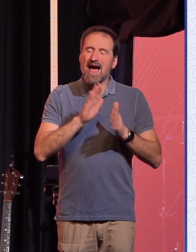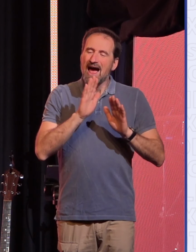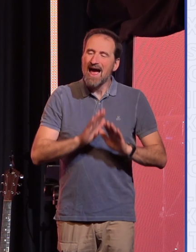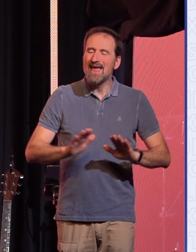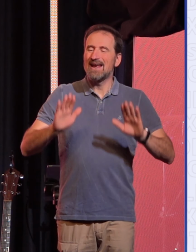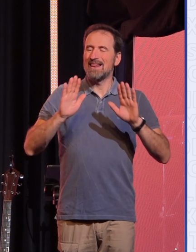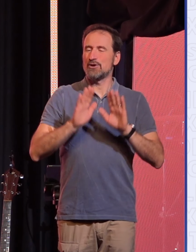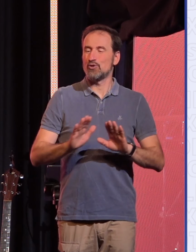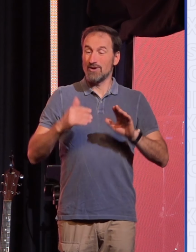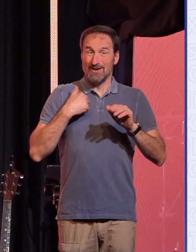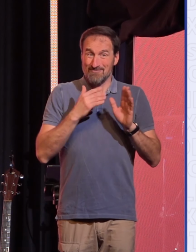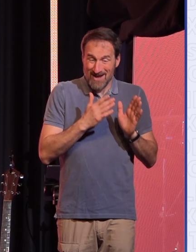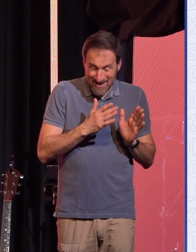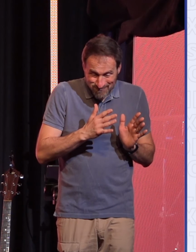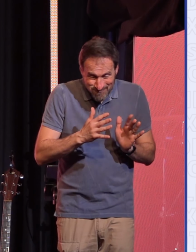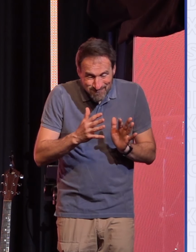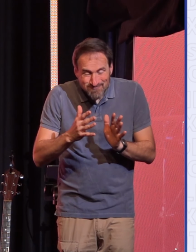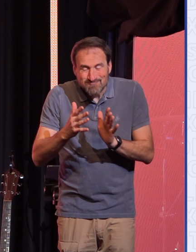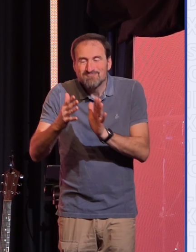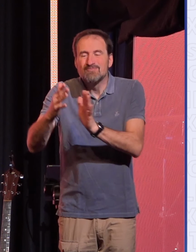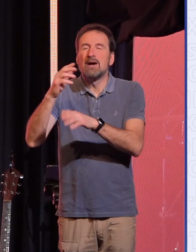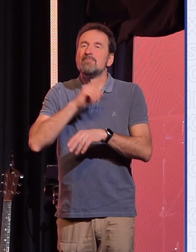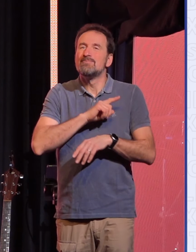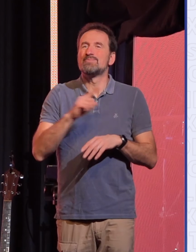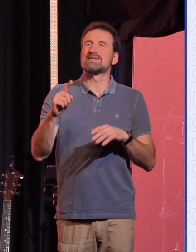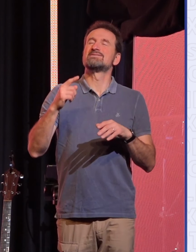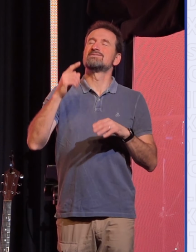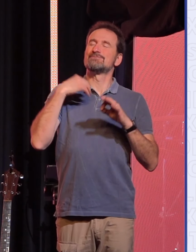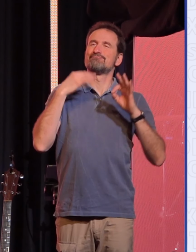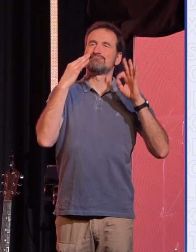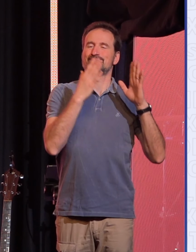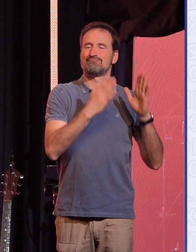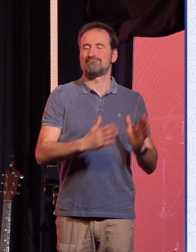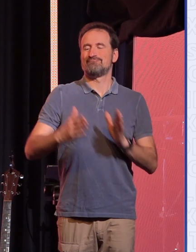Prozess ein und warte nicht, wie ich, viel zu lange.